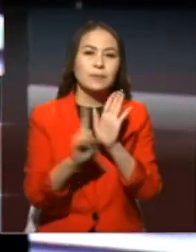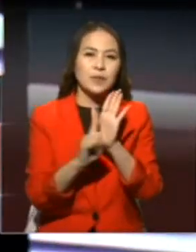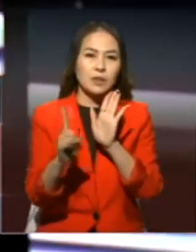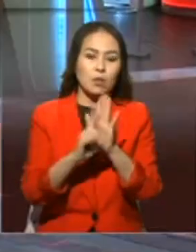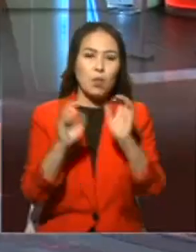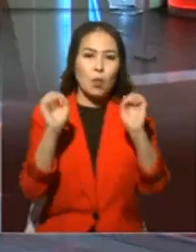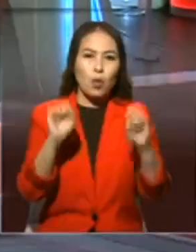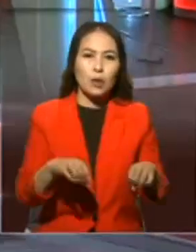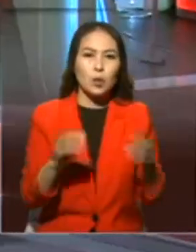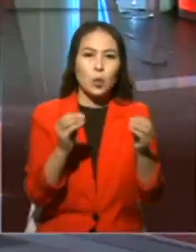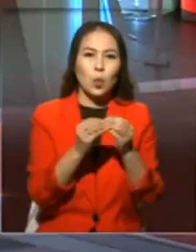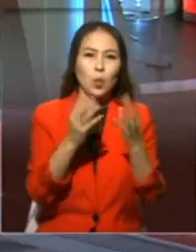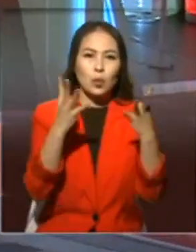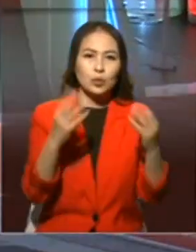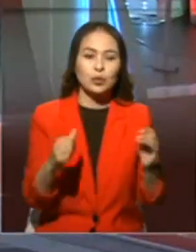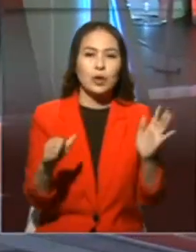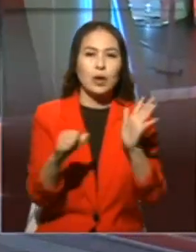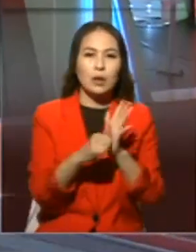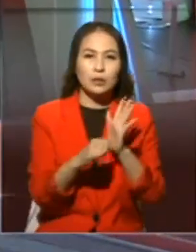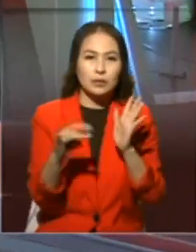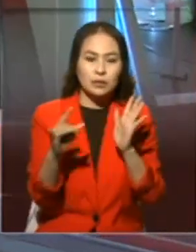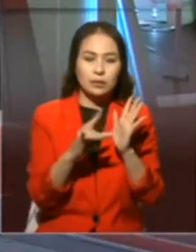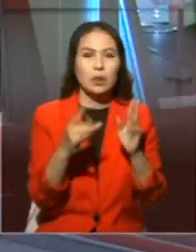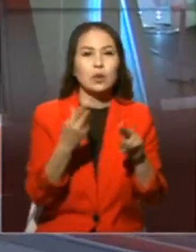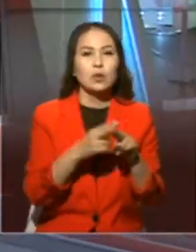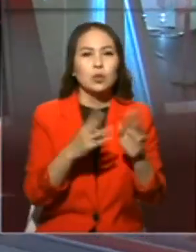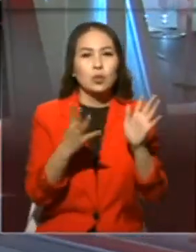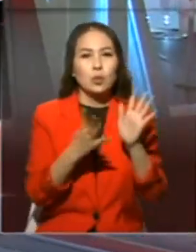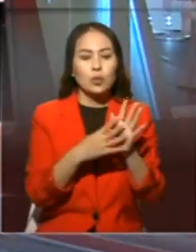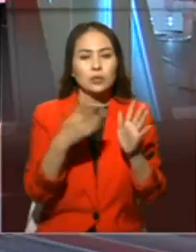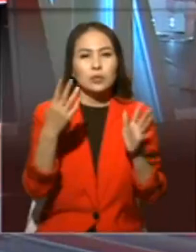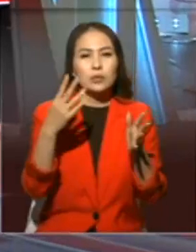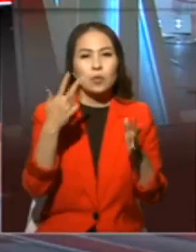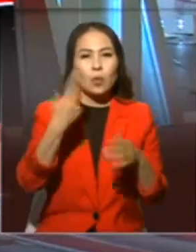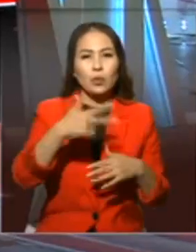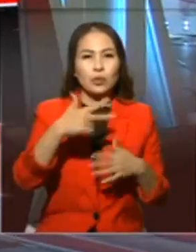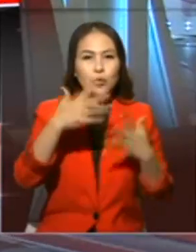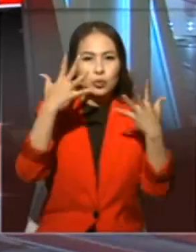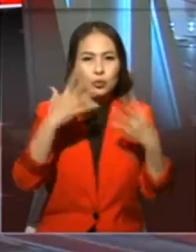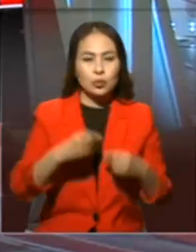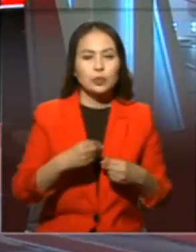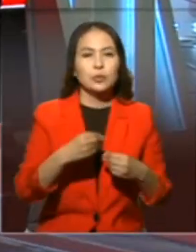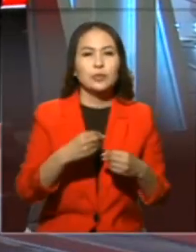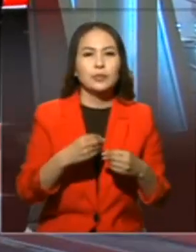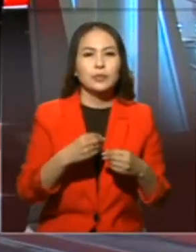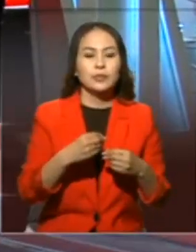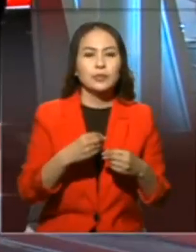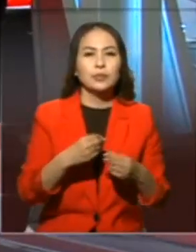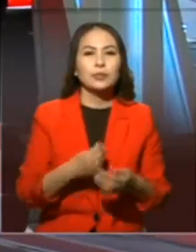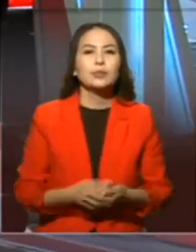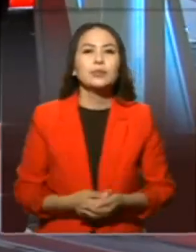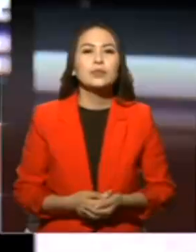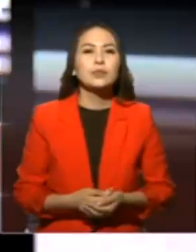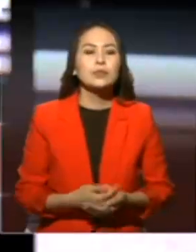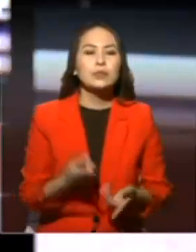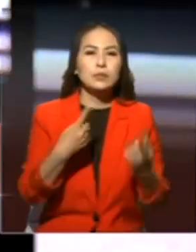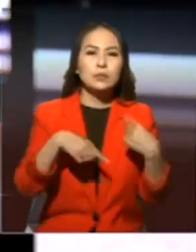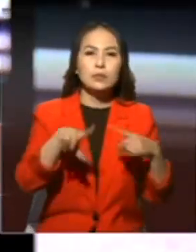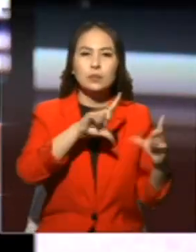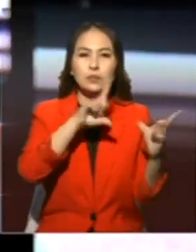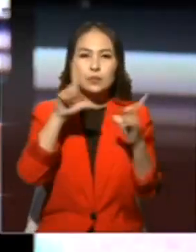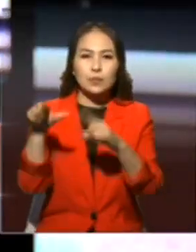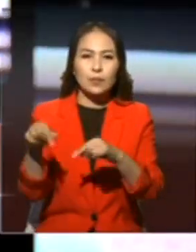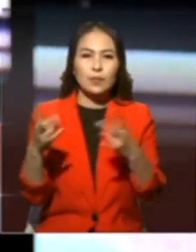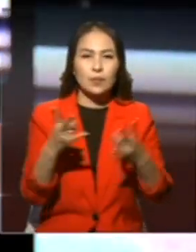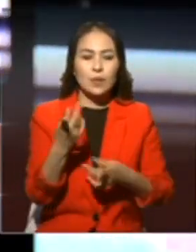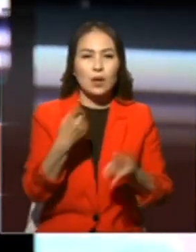болса 6 рет дегенде 9 рет или 30 күн болады. 30-шы күні ол шығып кету керек. Одан кейін және де